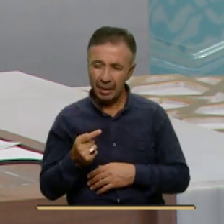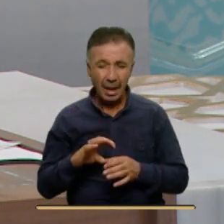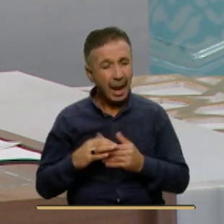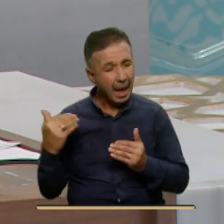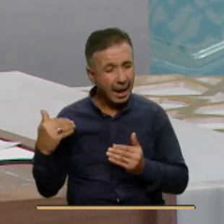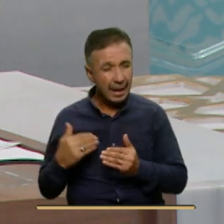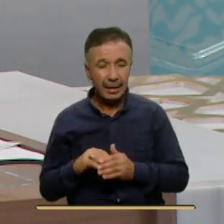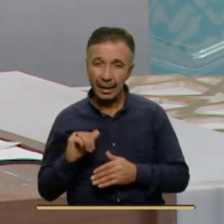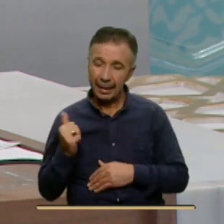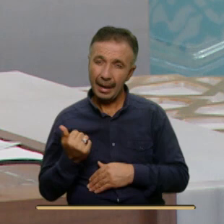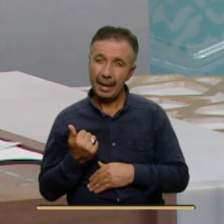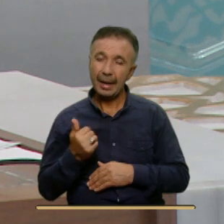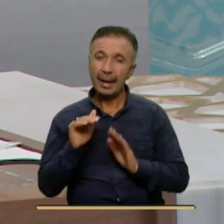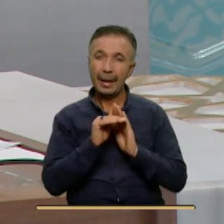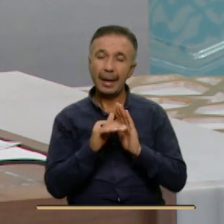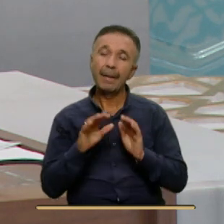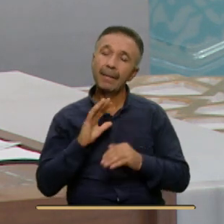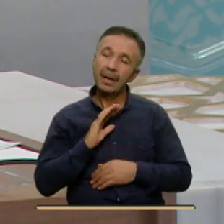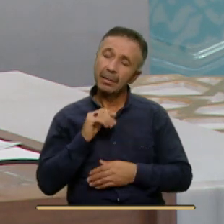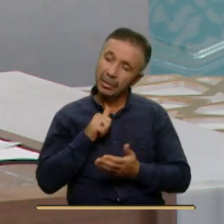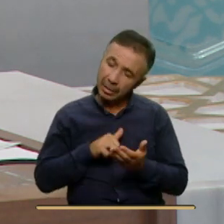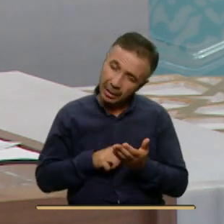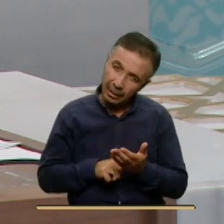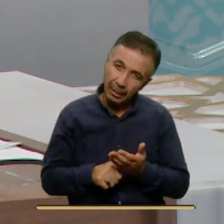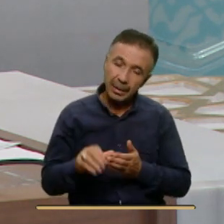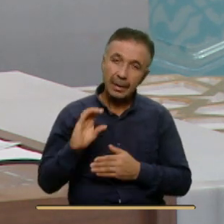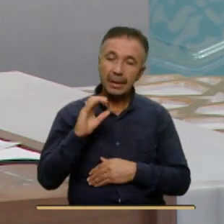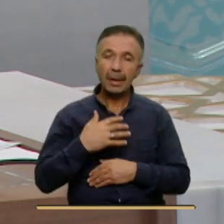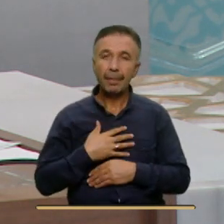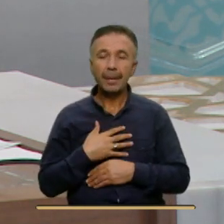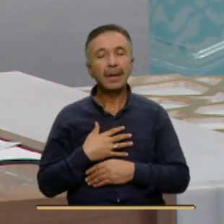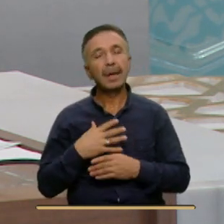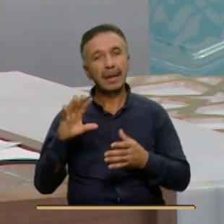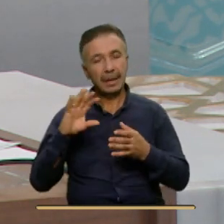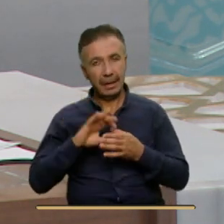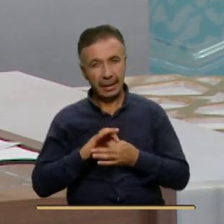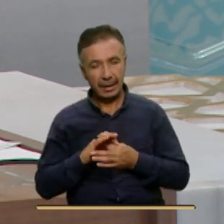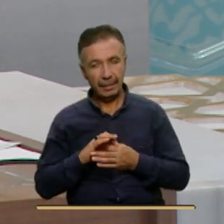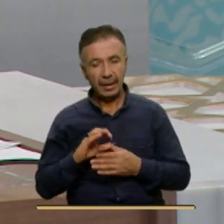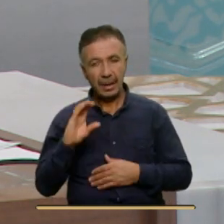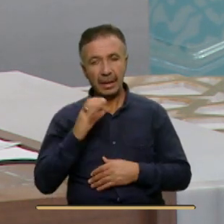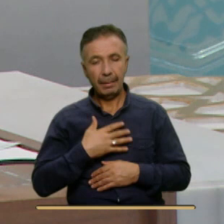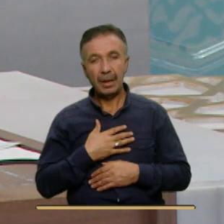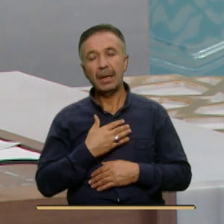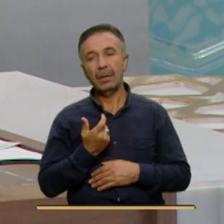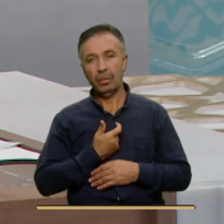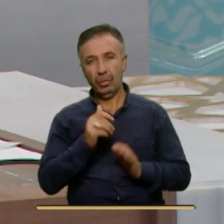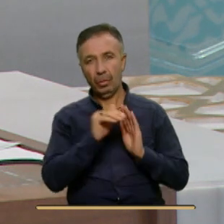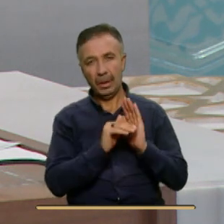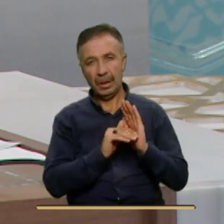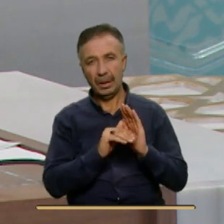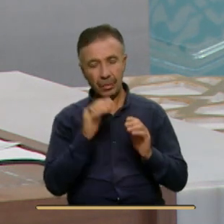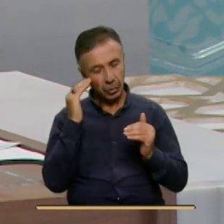değer varsa, bunun tamamı İslam iledir, İslami ilkeler iledir.